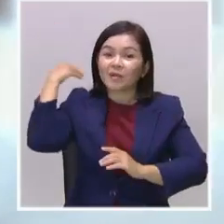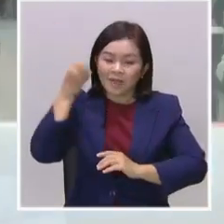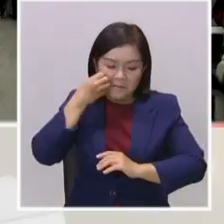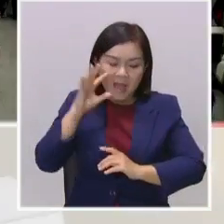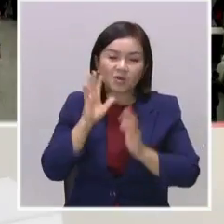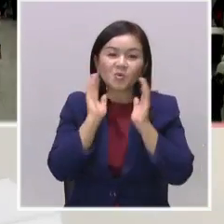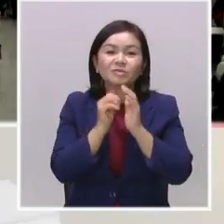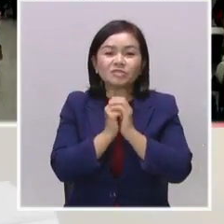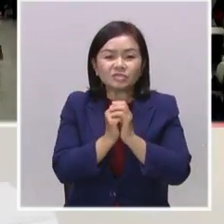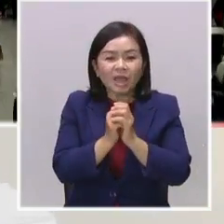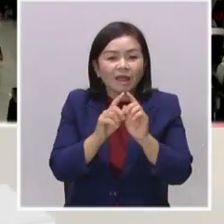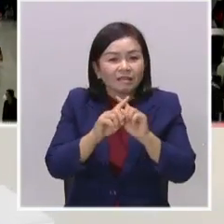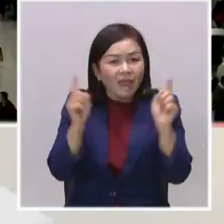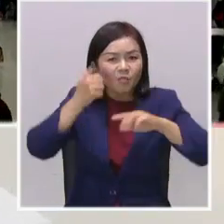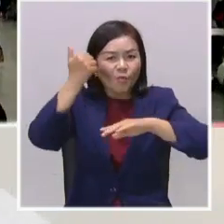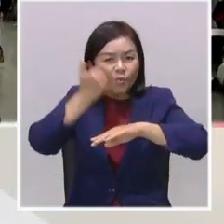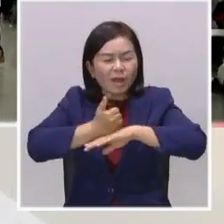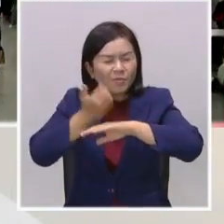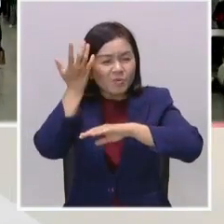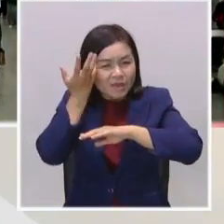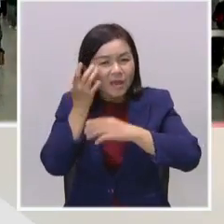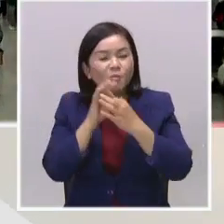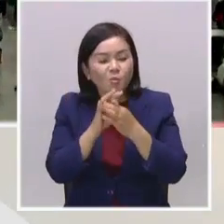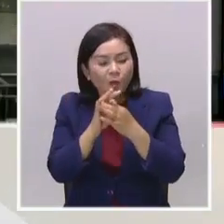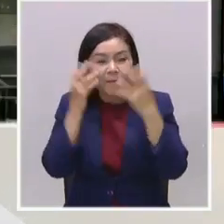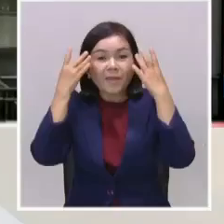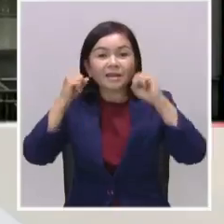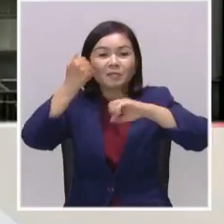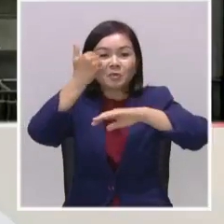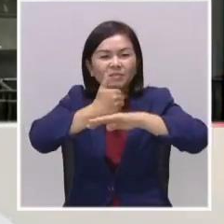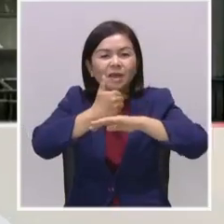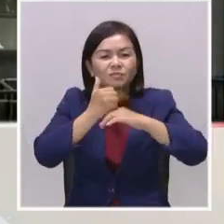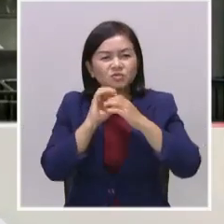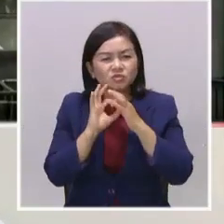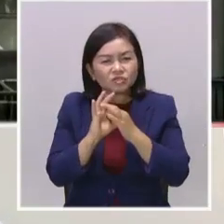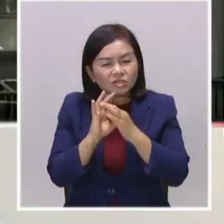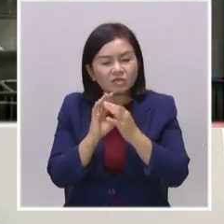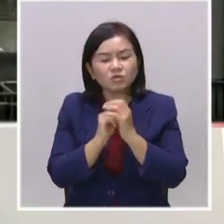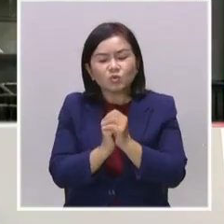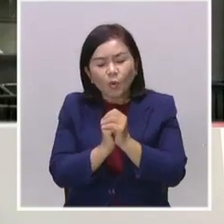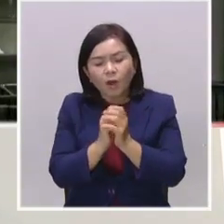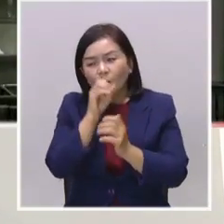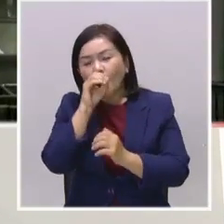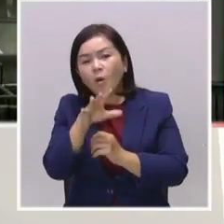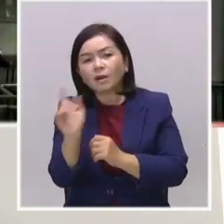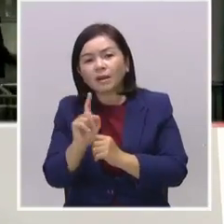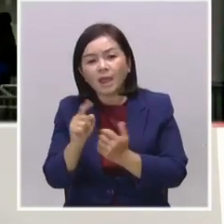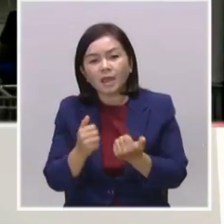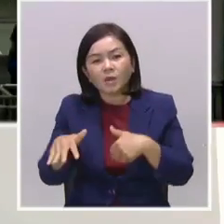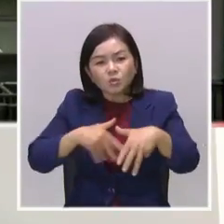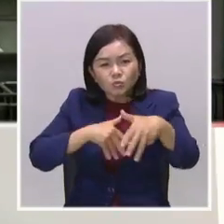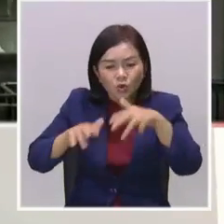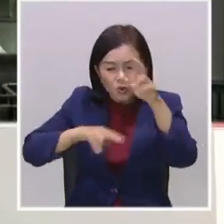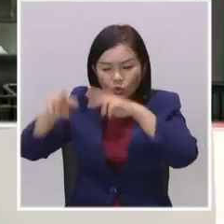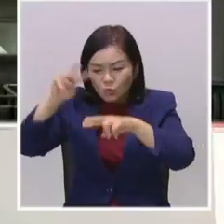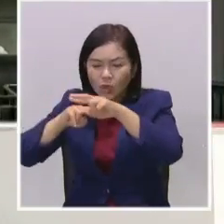ท่ามกลางความกังวลของผู้นำจีนเองนะคะอย่างท่านประธานาธิบดีสีจิ้นผิงที่กลัวว่าเจ้าหน้าที่ในชนบทค่ะจะไม่สาม